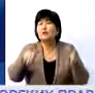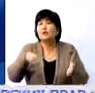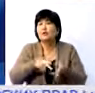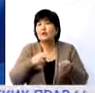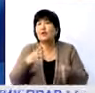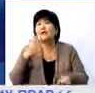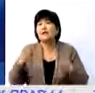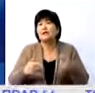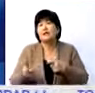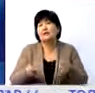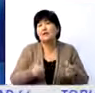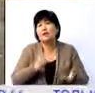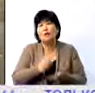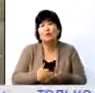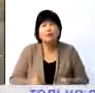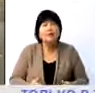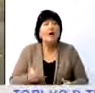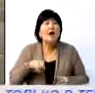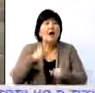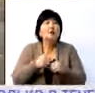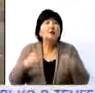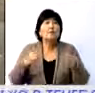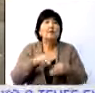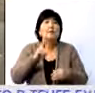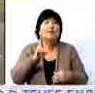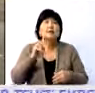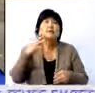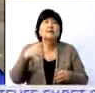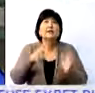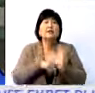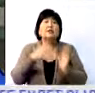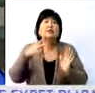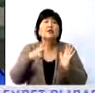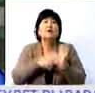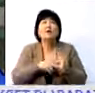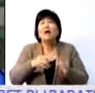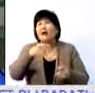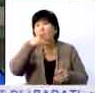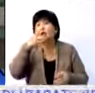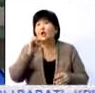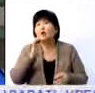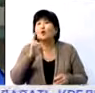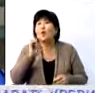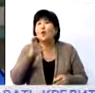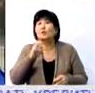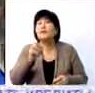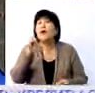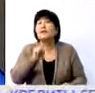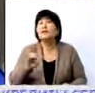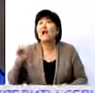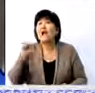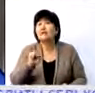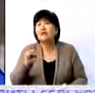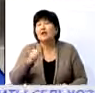начал предстартовую подготовку. Основной экипаж МКС-5758 в составе космонавта Роскосмоса Алексея Овчинина